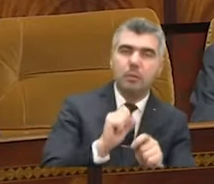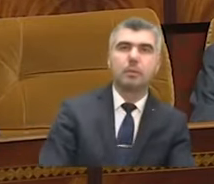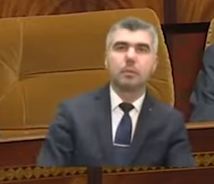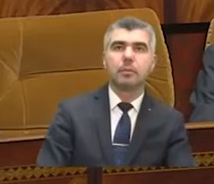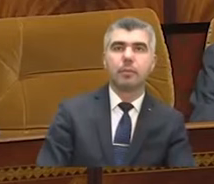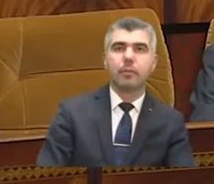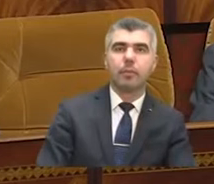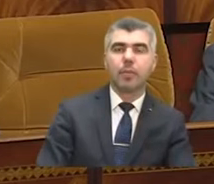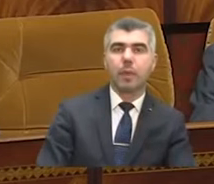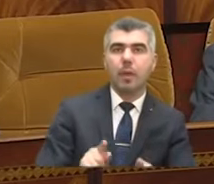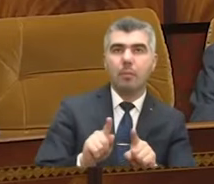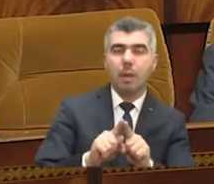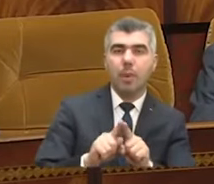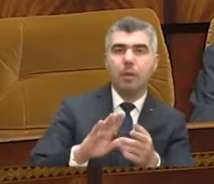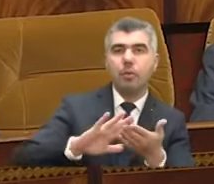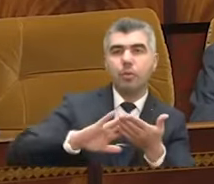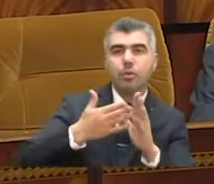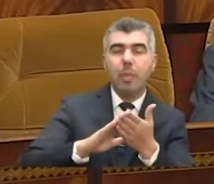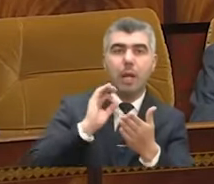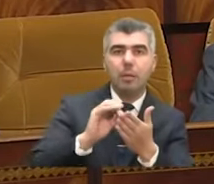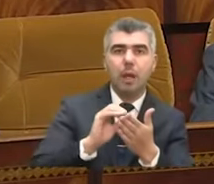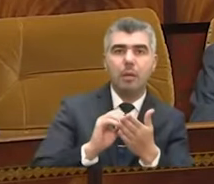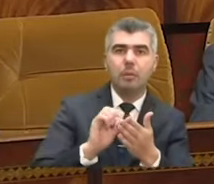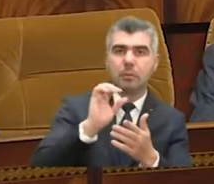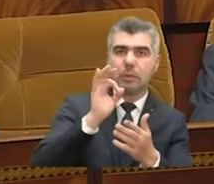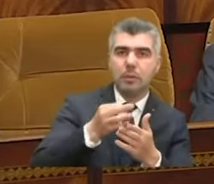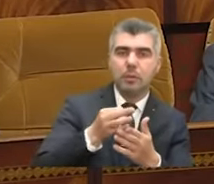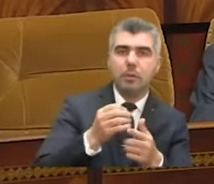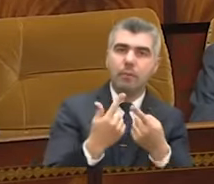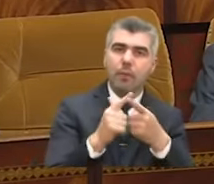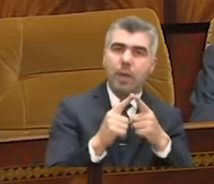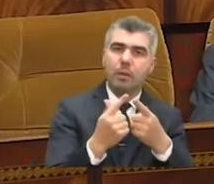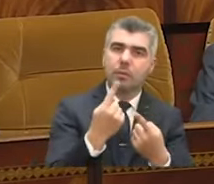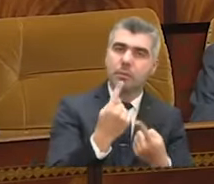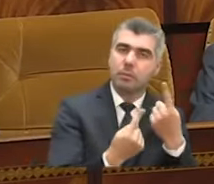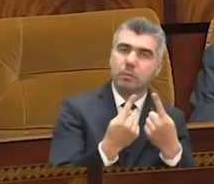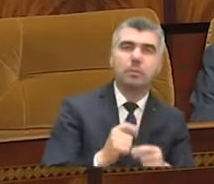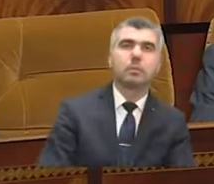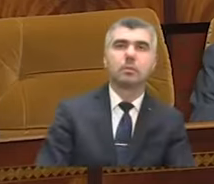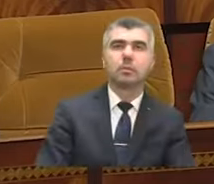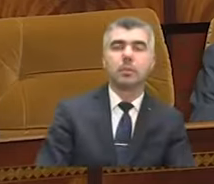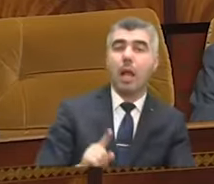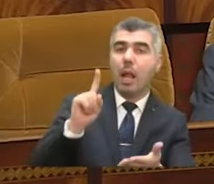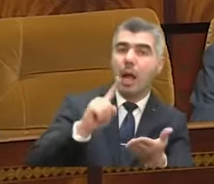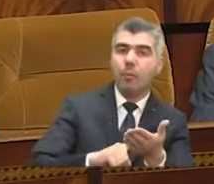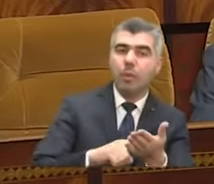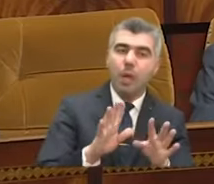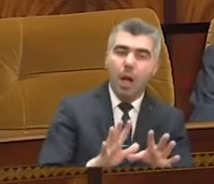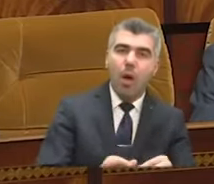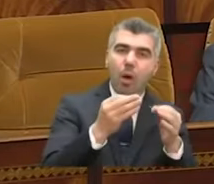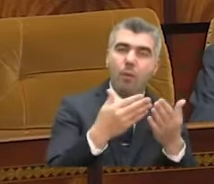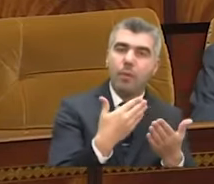والخواص في إطار الشراكات يديروا التجهيز. ما فيها باس، يعني لابد ان نجد